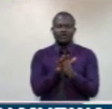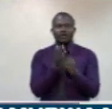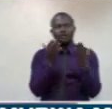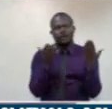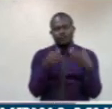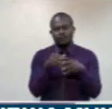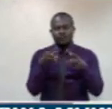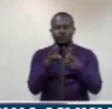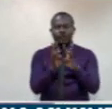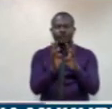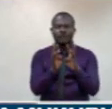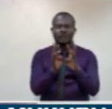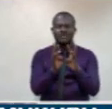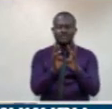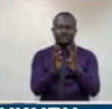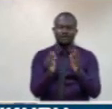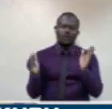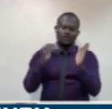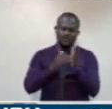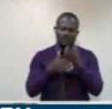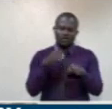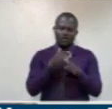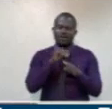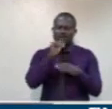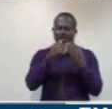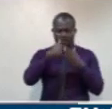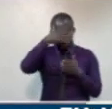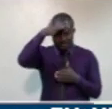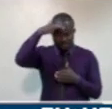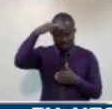ku buryo kongera kwiyubaka ntago byari bigoye